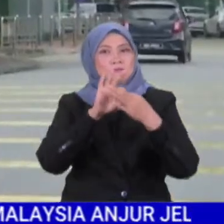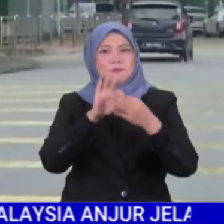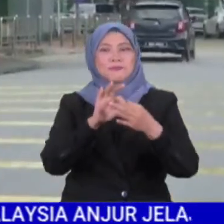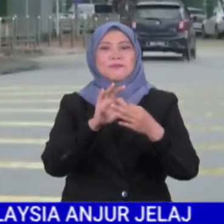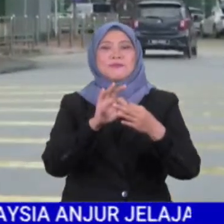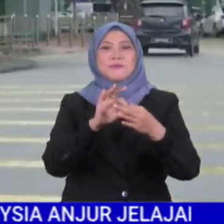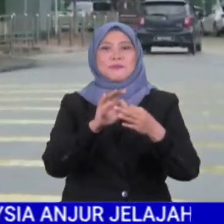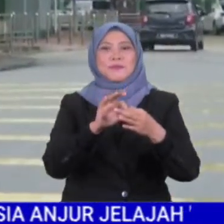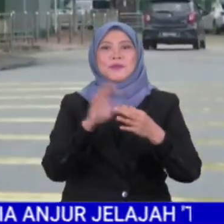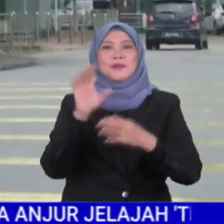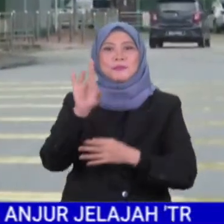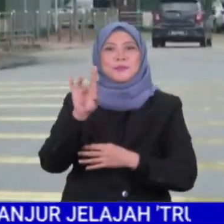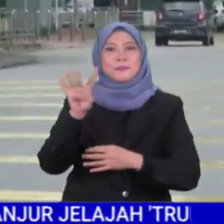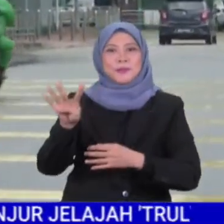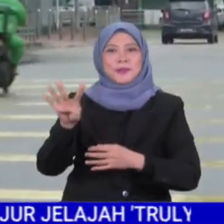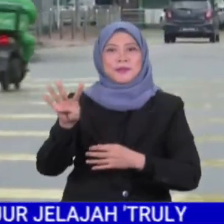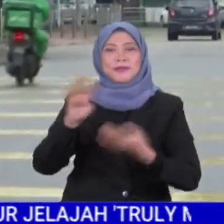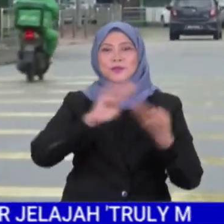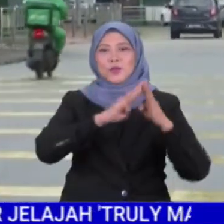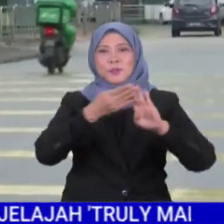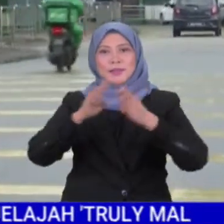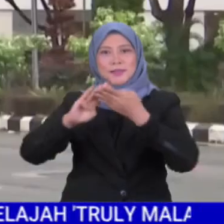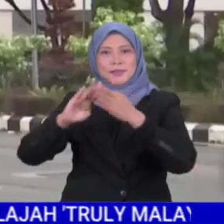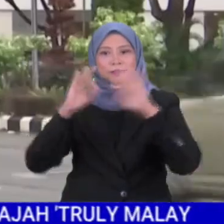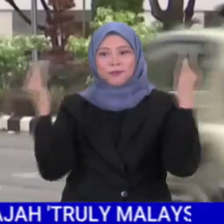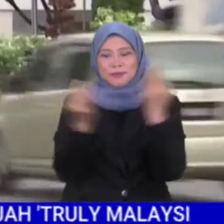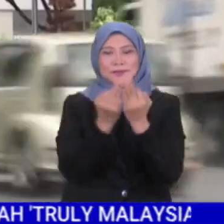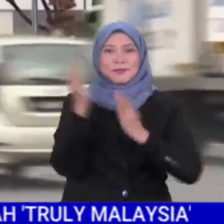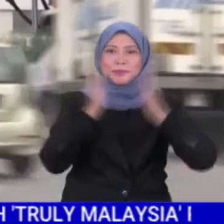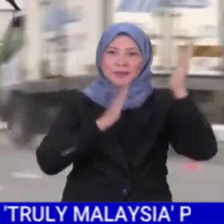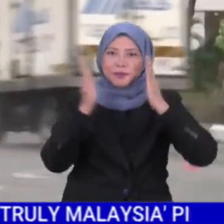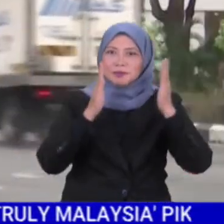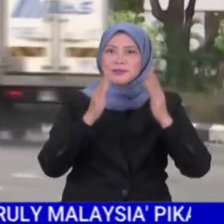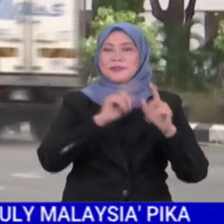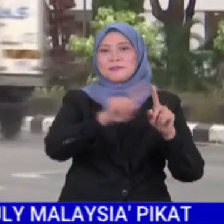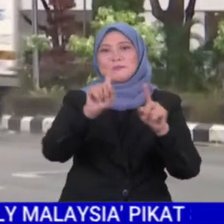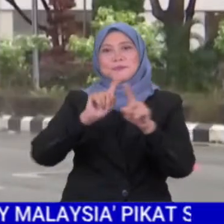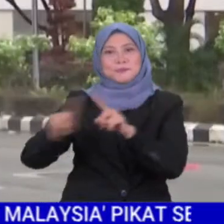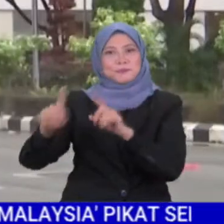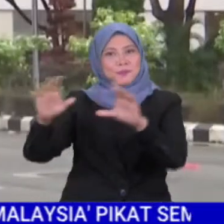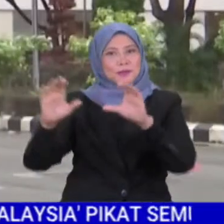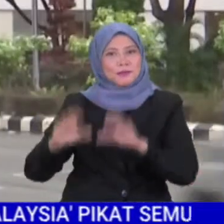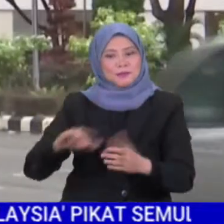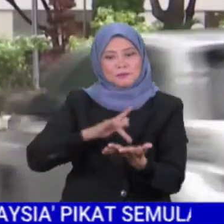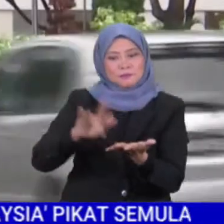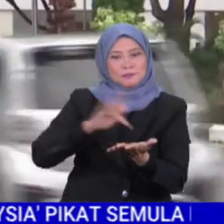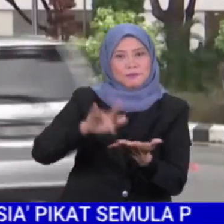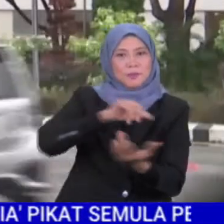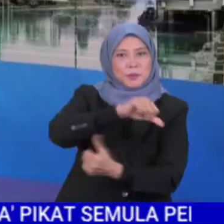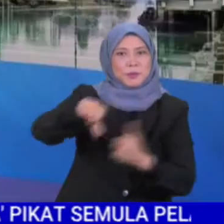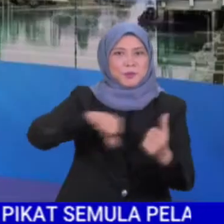dengan kerjasama 84 buah komuniti keluarga Malaysia menerusi pelbagai media-media sosial.